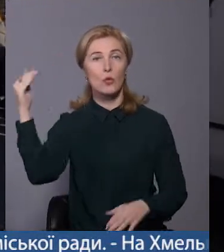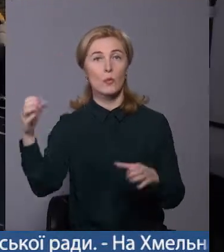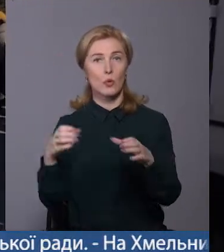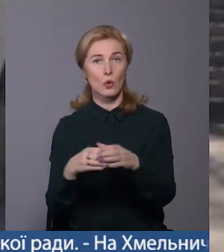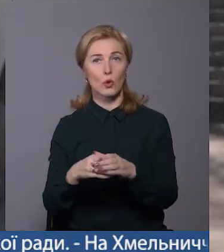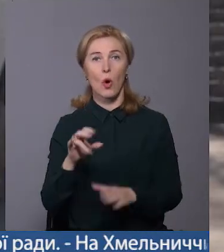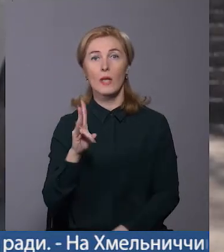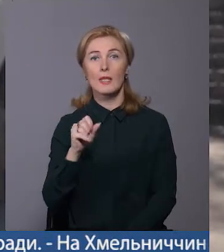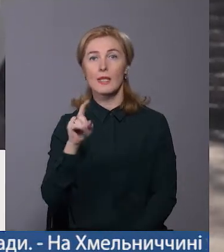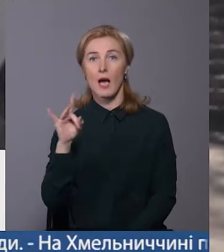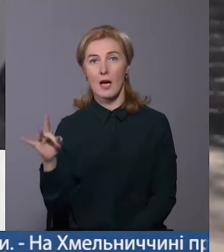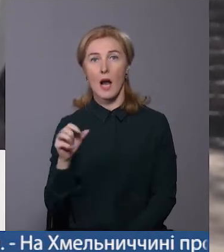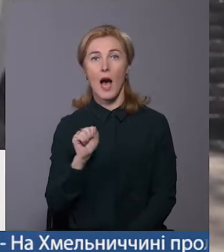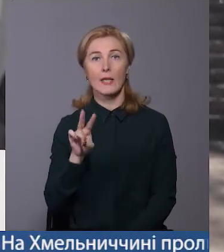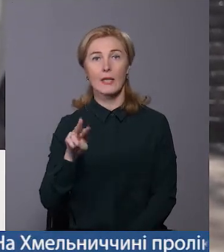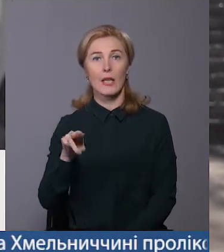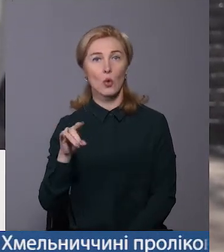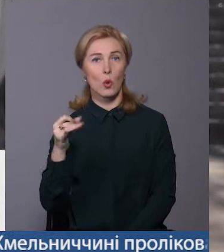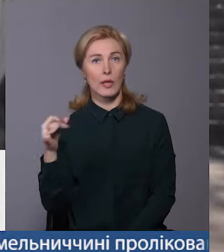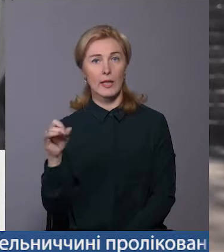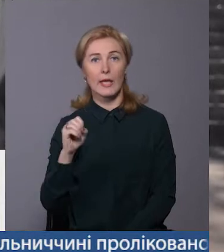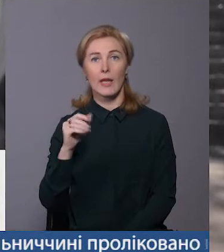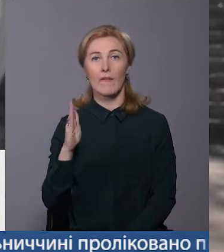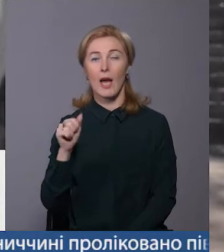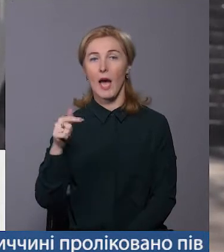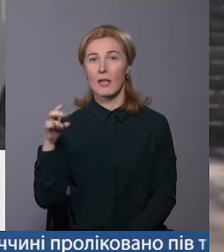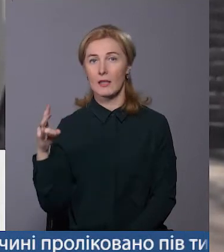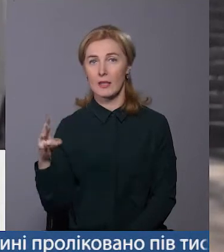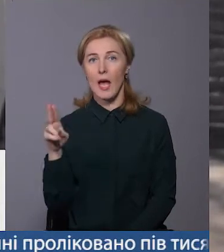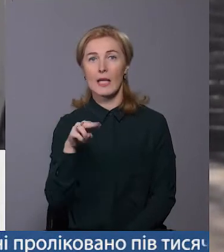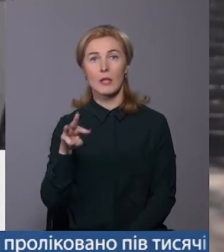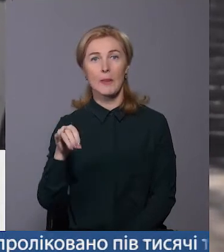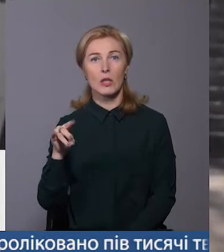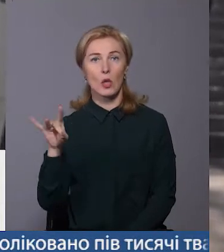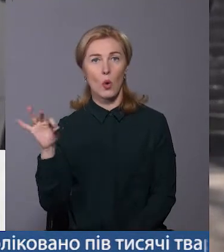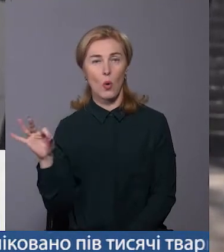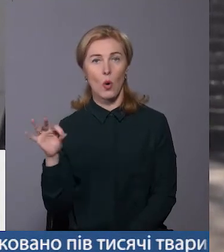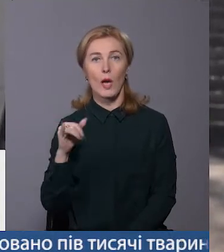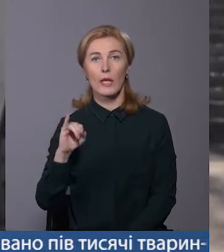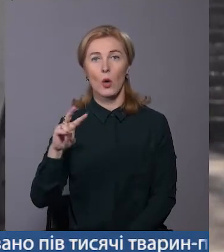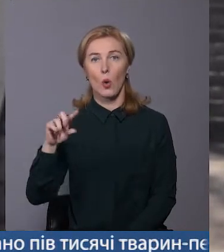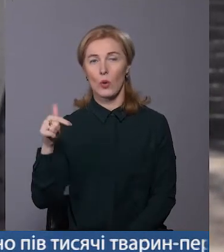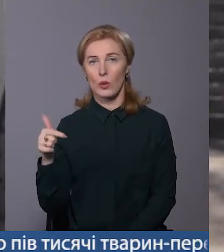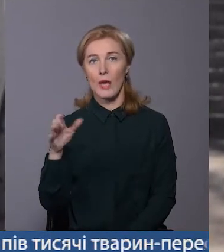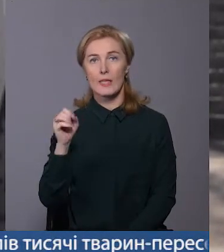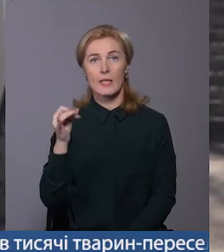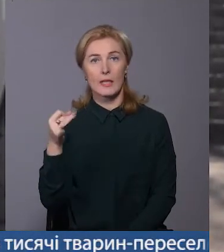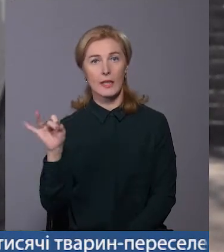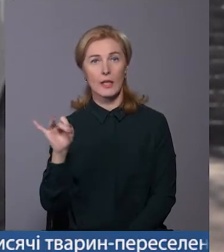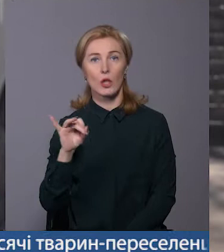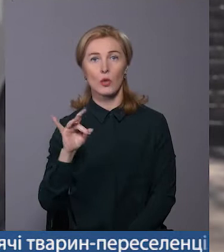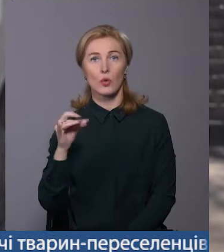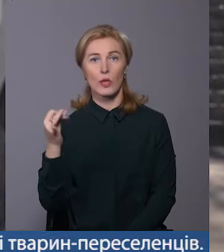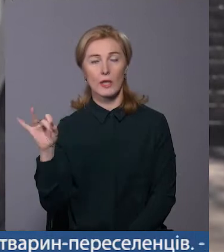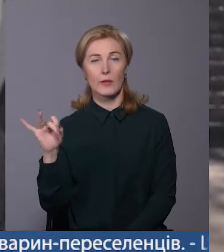Назар Кравчук, Анатолій Буєр, Євген Будзиківський, Дмитро Цвітун, Ігор Драч, Сергій Вівдич,